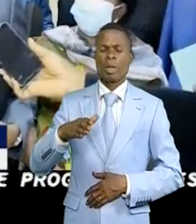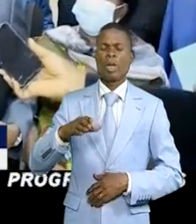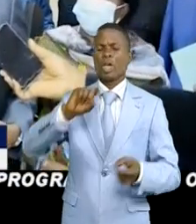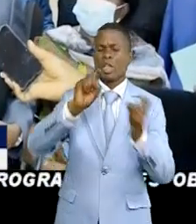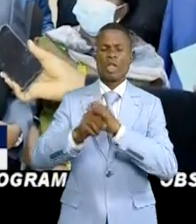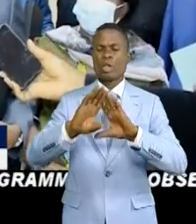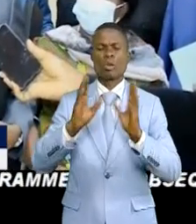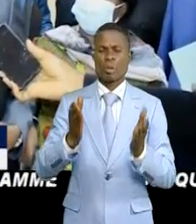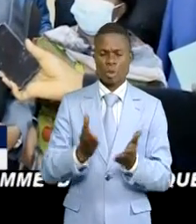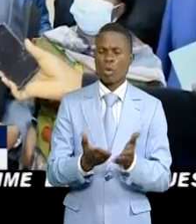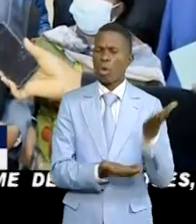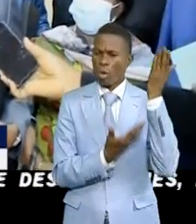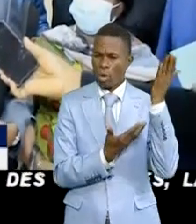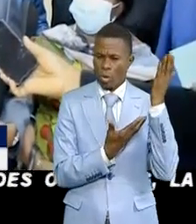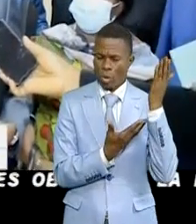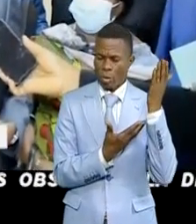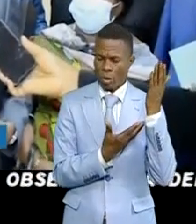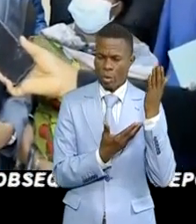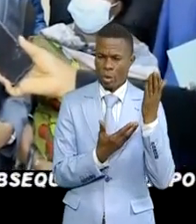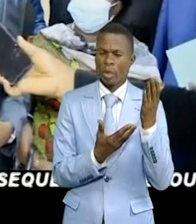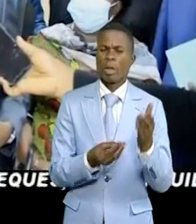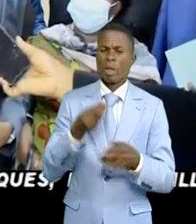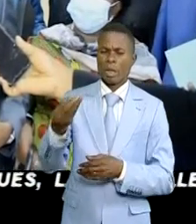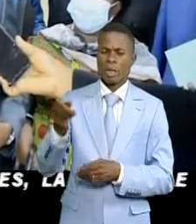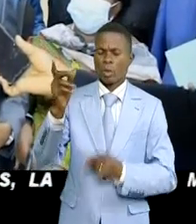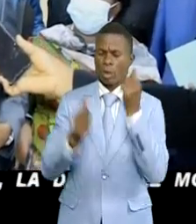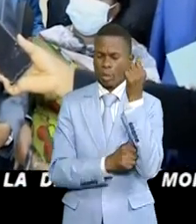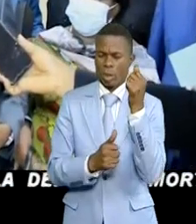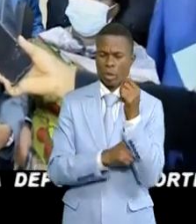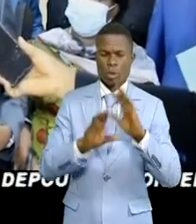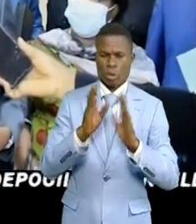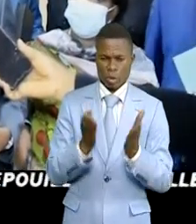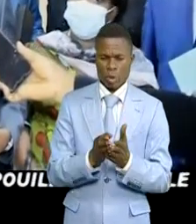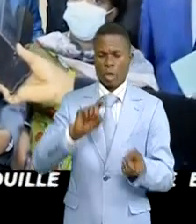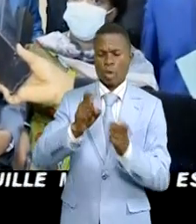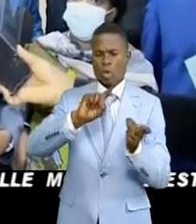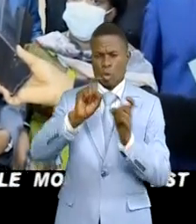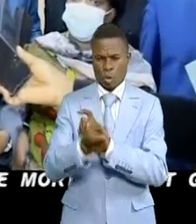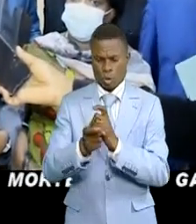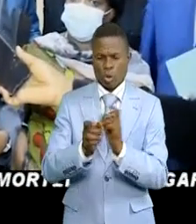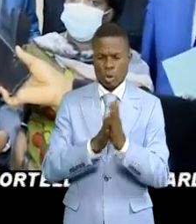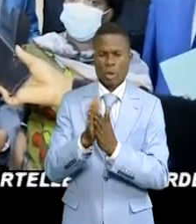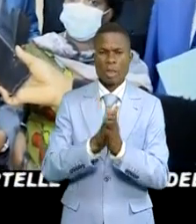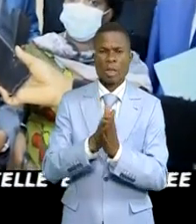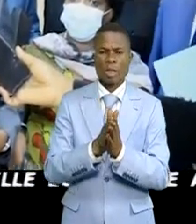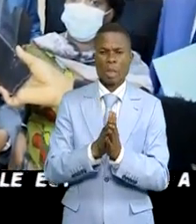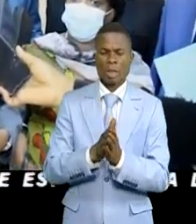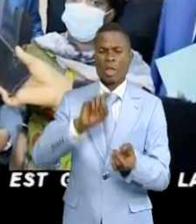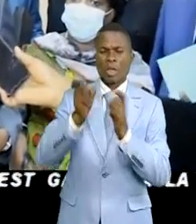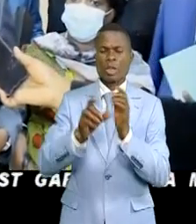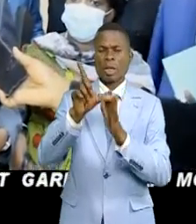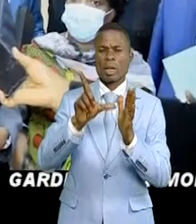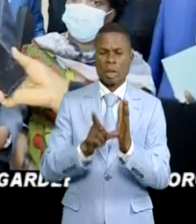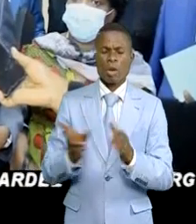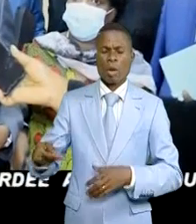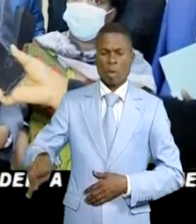réformes importantes qui doivent bénéficier à nos populations, toutes les réformes qui portent sur les divisions provinciales, les inspections